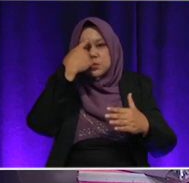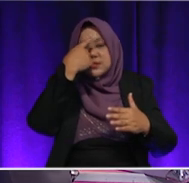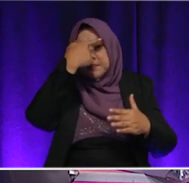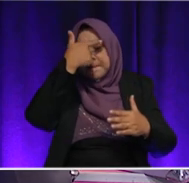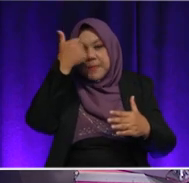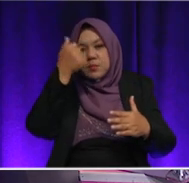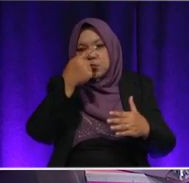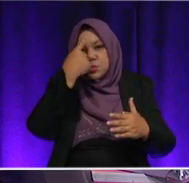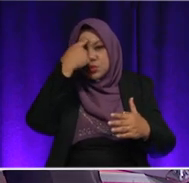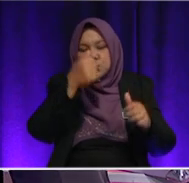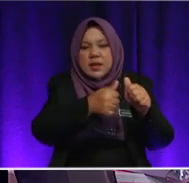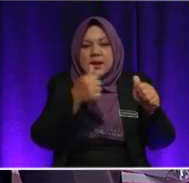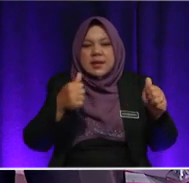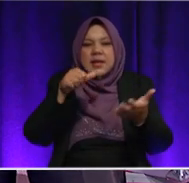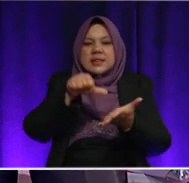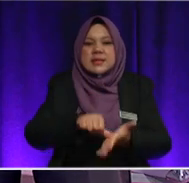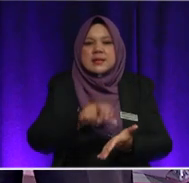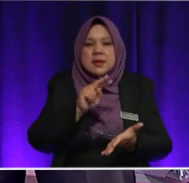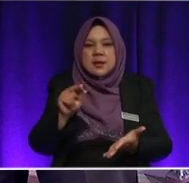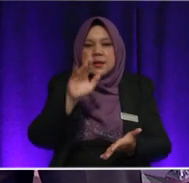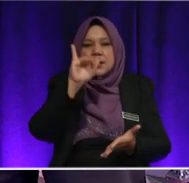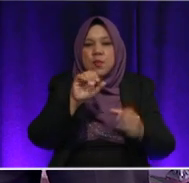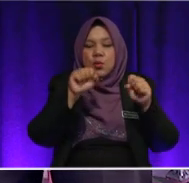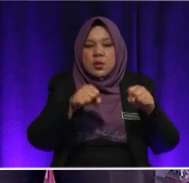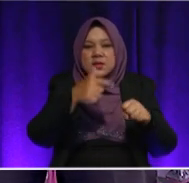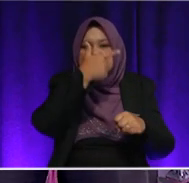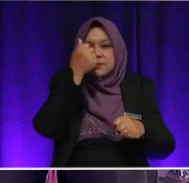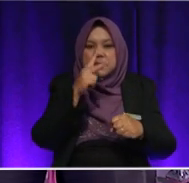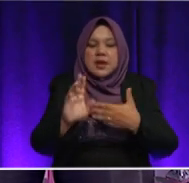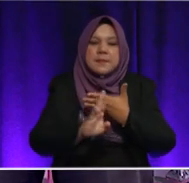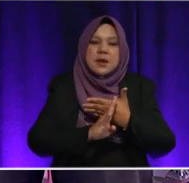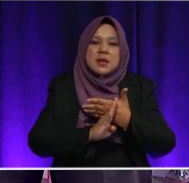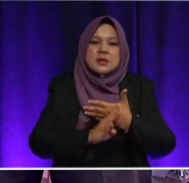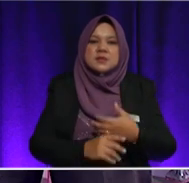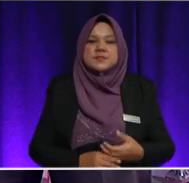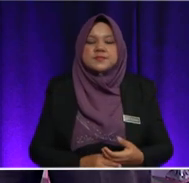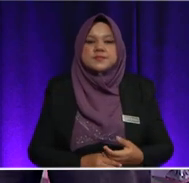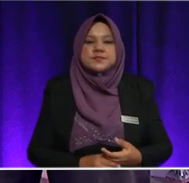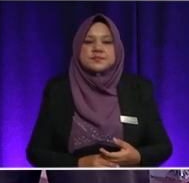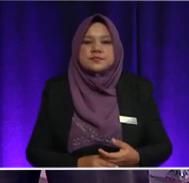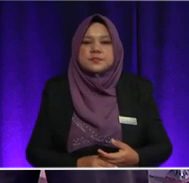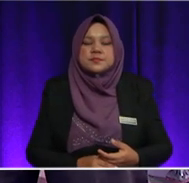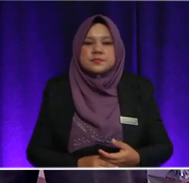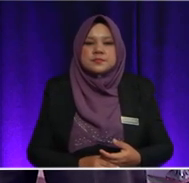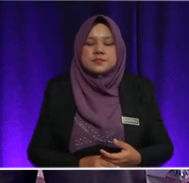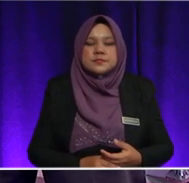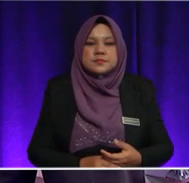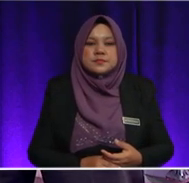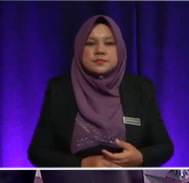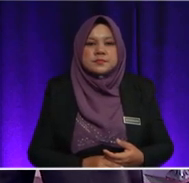kepada kawasan tersebut akan mulai menyebabkan bahaya akan menyebabkan pencemaran udara